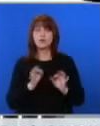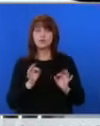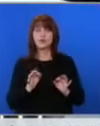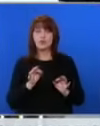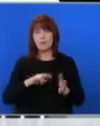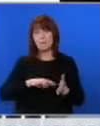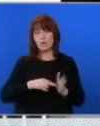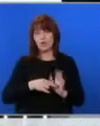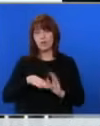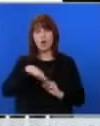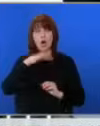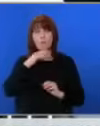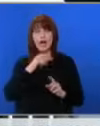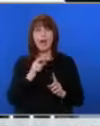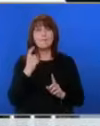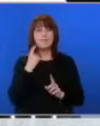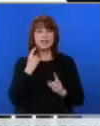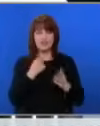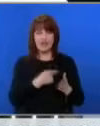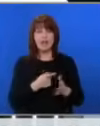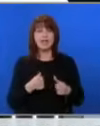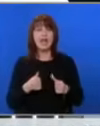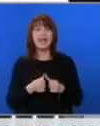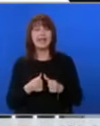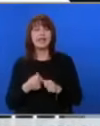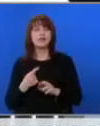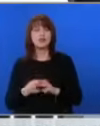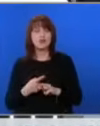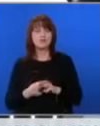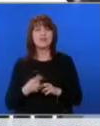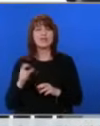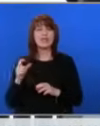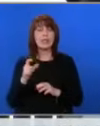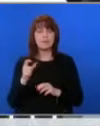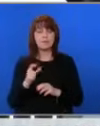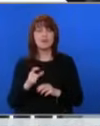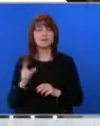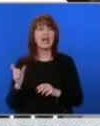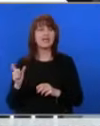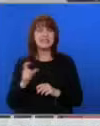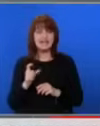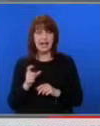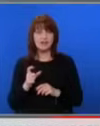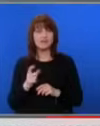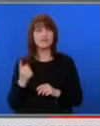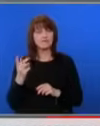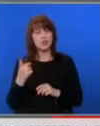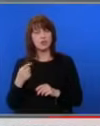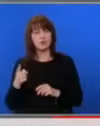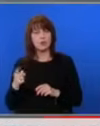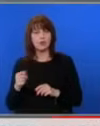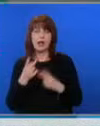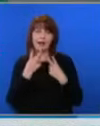политически опит. Тук при нас ще бъдат Румяна Бъчварова, Лидия Шулева, Борис Станимиров, Красен Станчев и Даниел Смилов. Бъдете